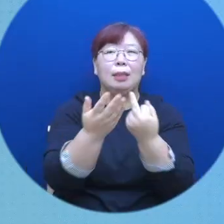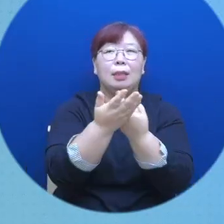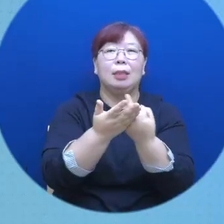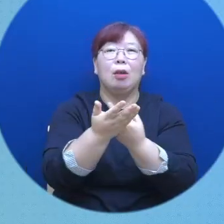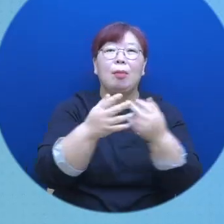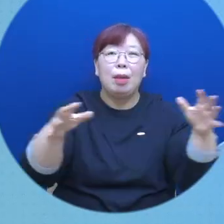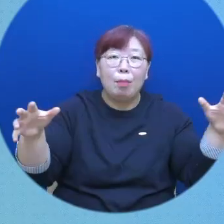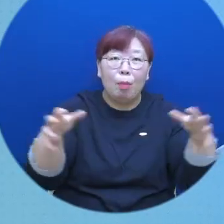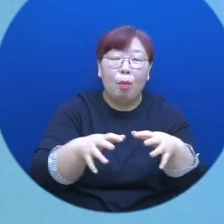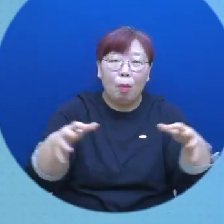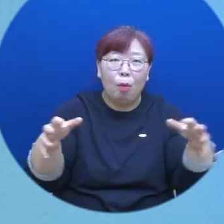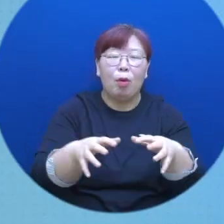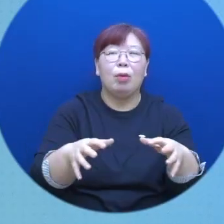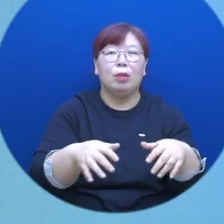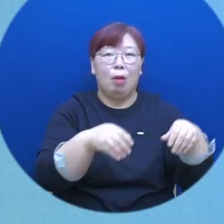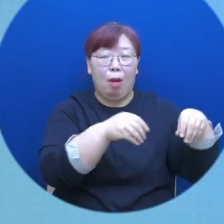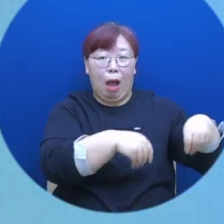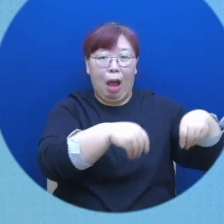있습니다. 하와이